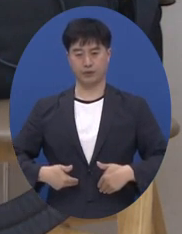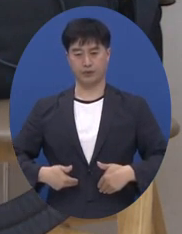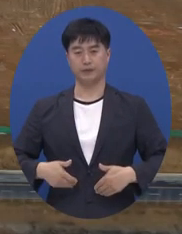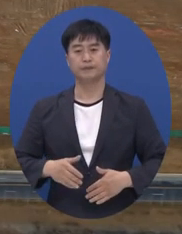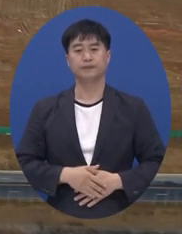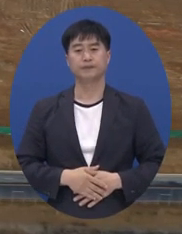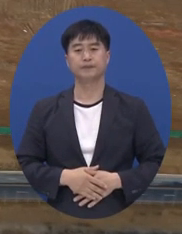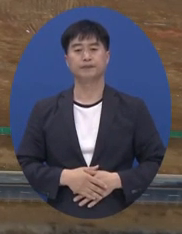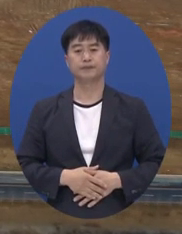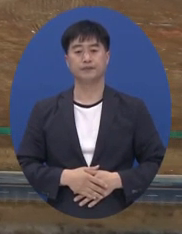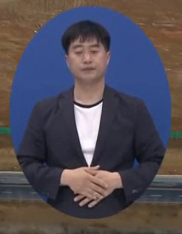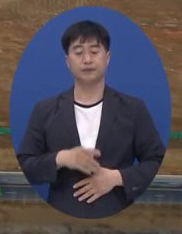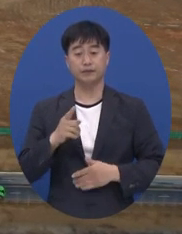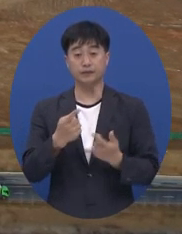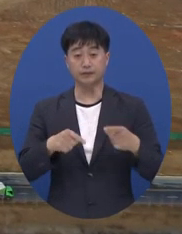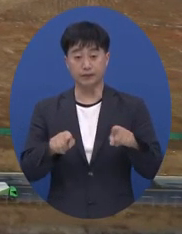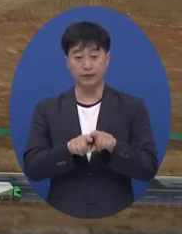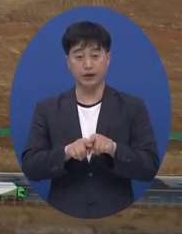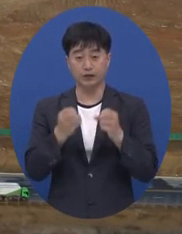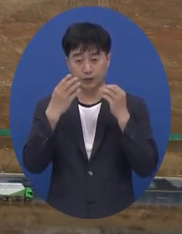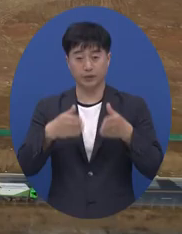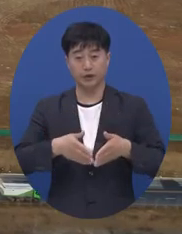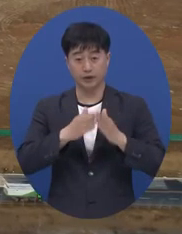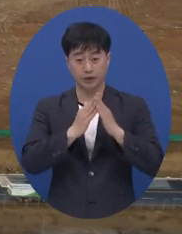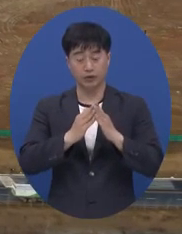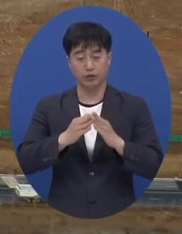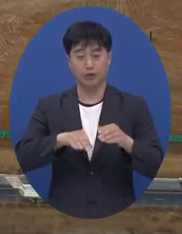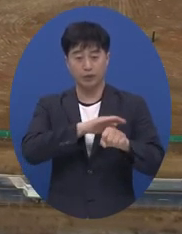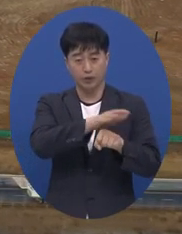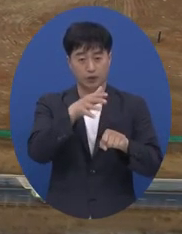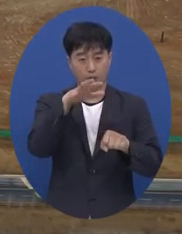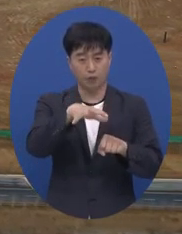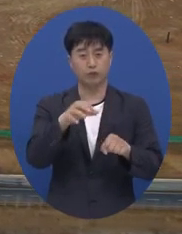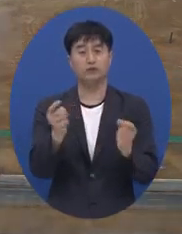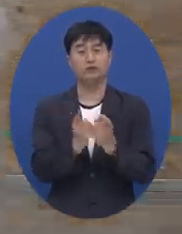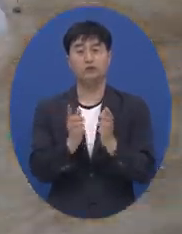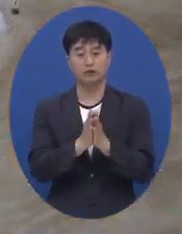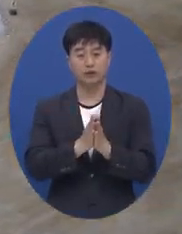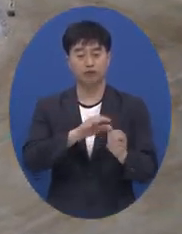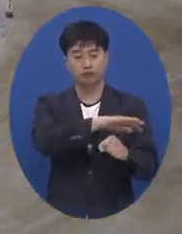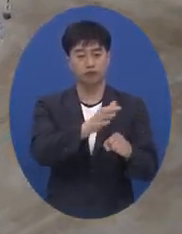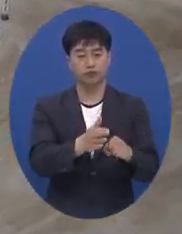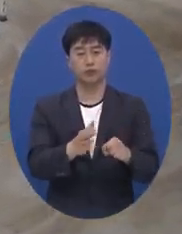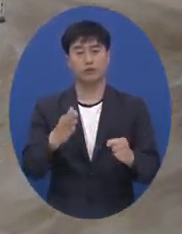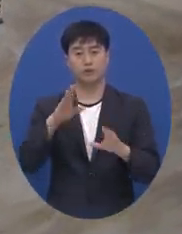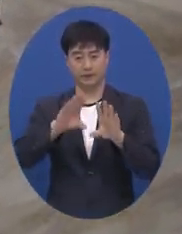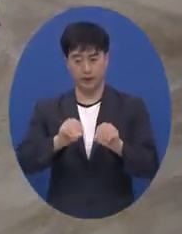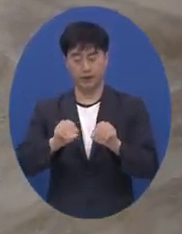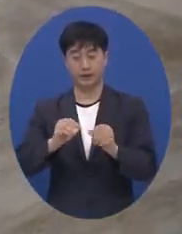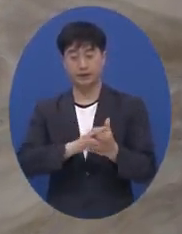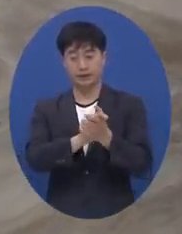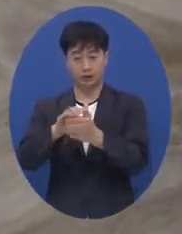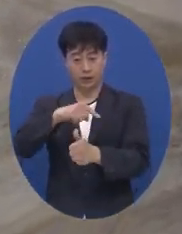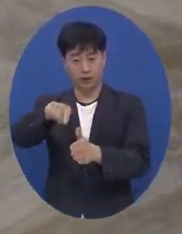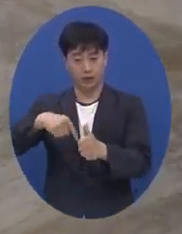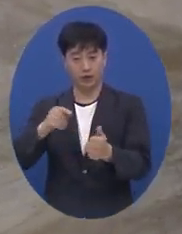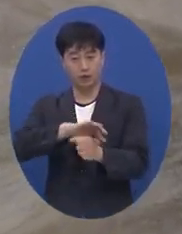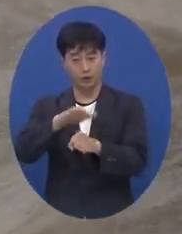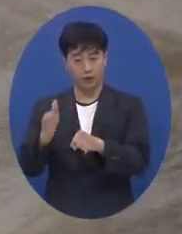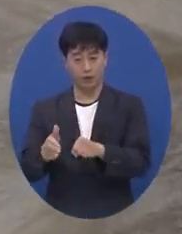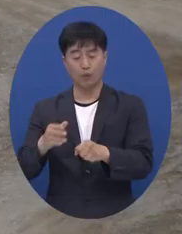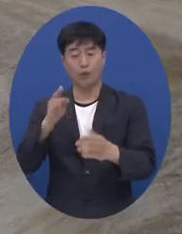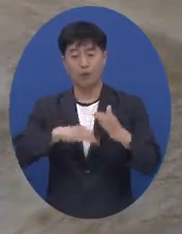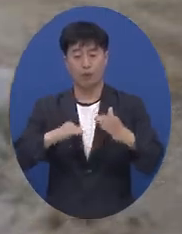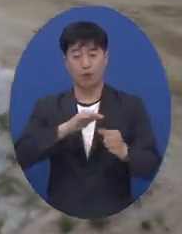대안을 마련해야. 이와 함께 새로 조성되는 매립지는 직매립을 금지하는 등 친환경 매립지로 운영하고 공동